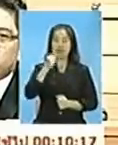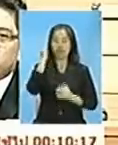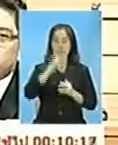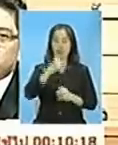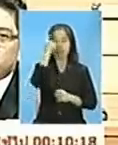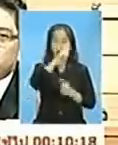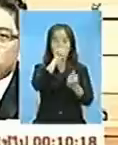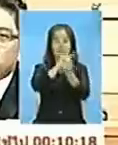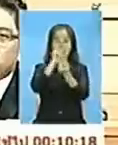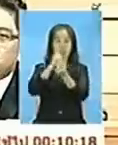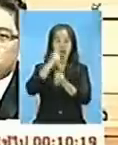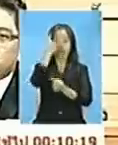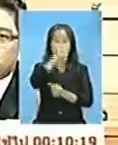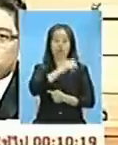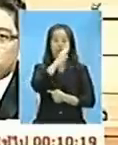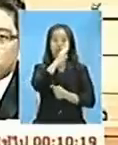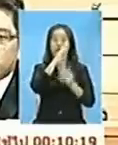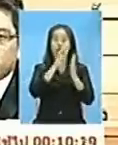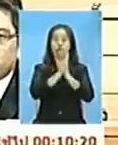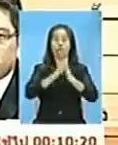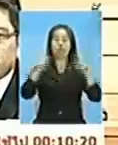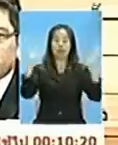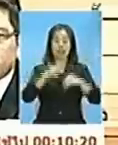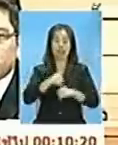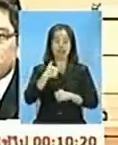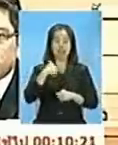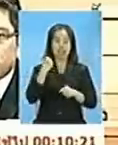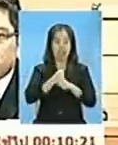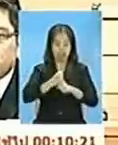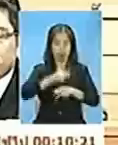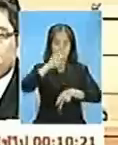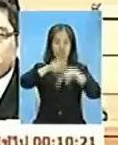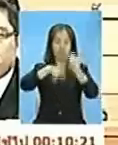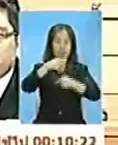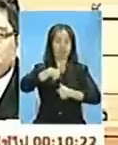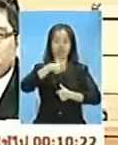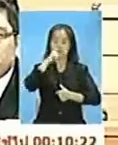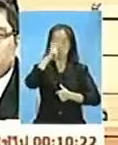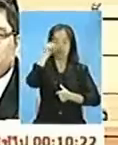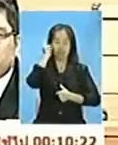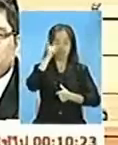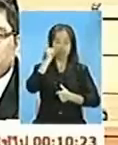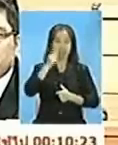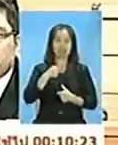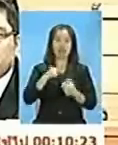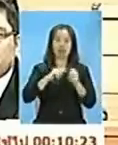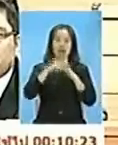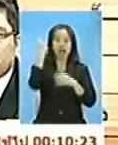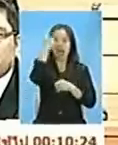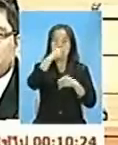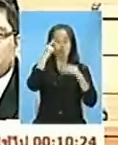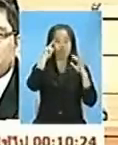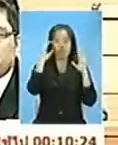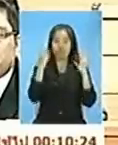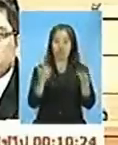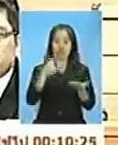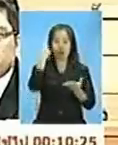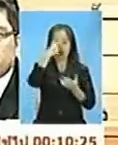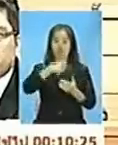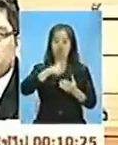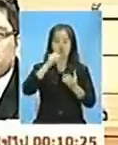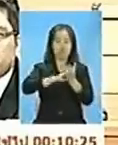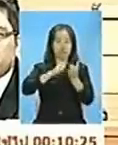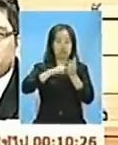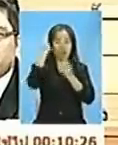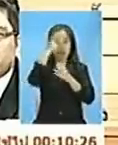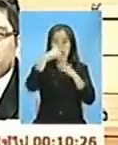หกเยอะอย่าว่าแต่นอนยันเลยครับตีลังกายันผมก็ยอมฮะไม่รู้ว่าใครชอบเล่นการพนันลองสาบานสิ